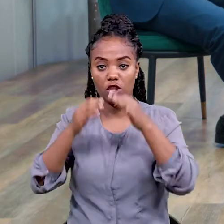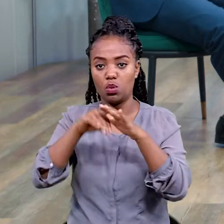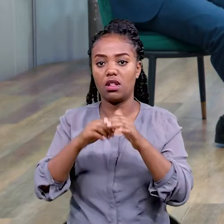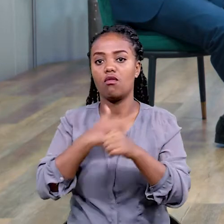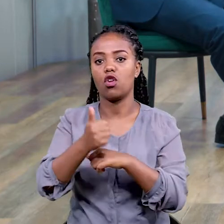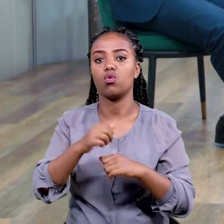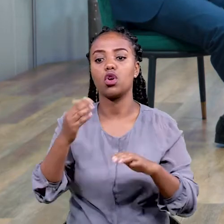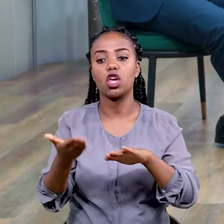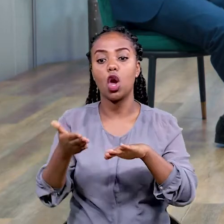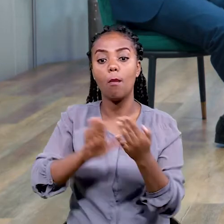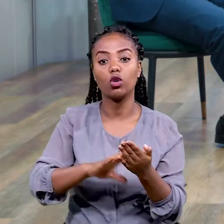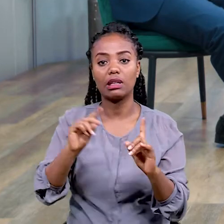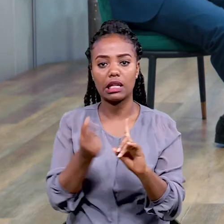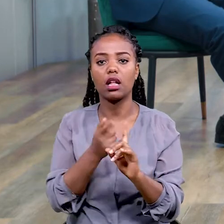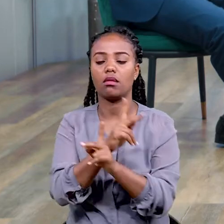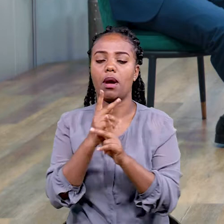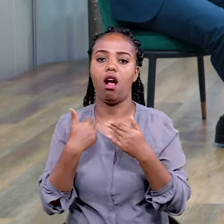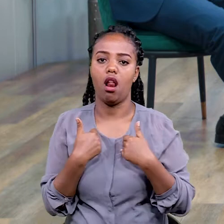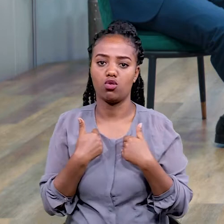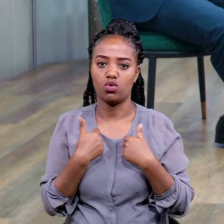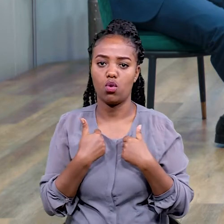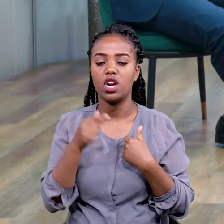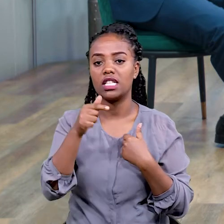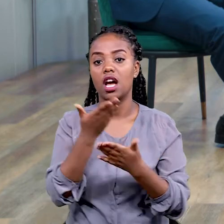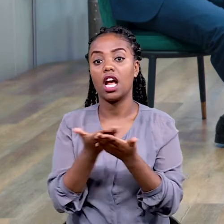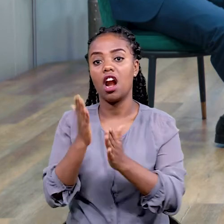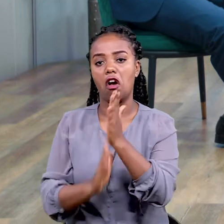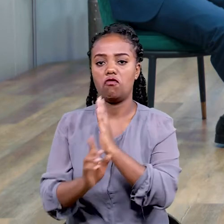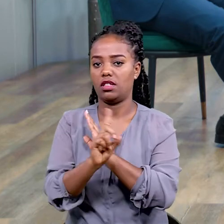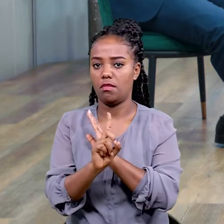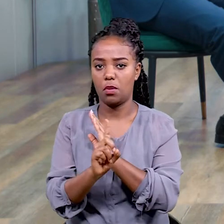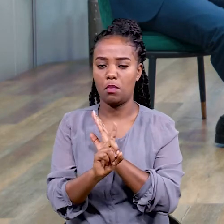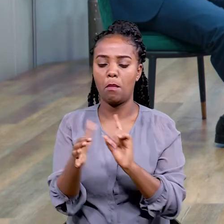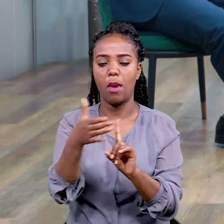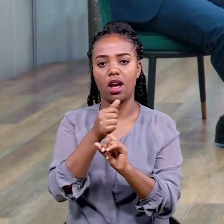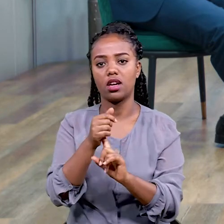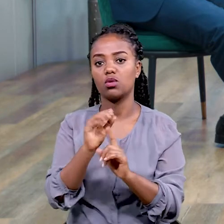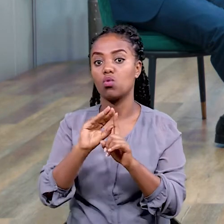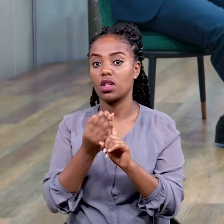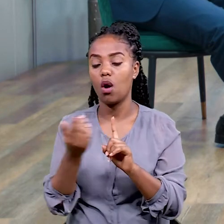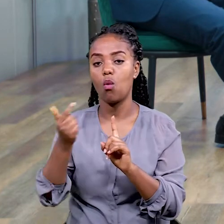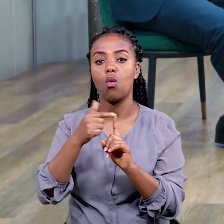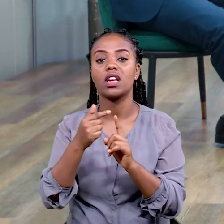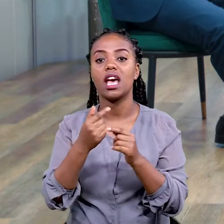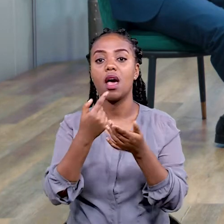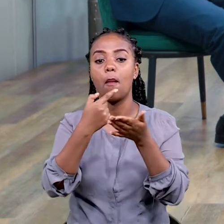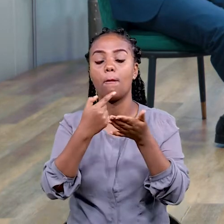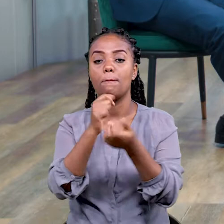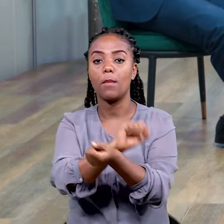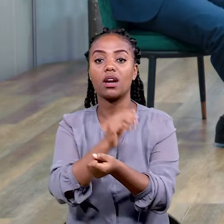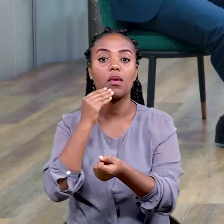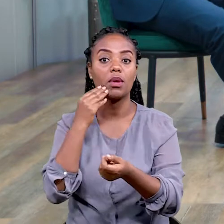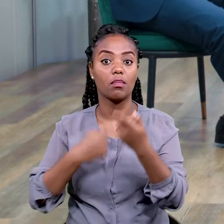የተወሰኑ ጥበቃዎች አሏቸው። እነዛ ነገሮች አይፈጸሙባቸውም። በአያያዝ ረገድ ወደ ማረሚያ ቤት ከመጡ